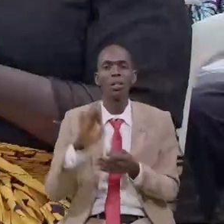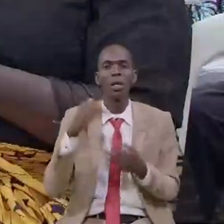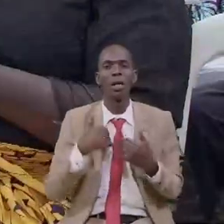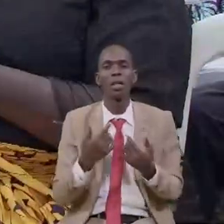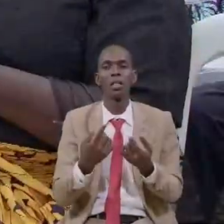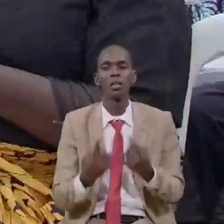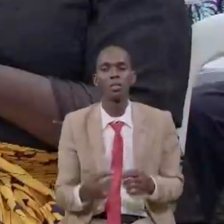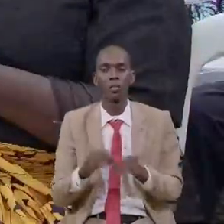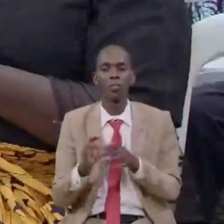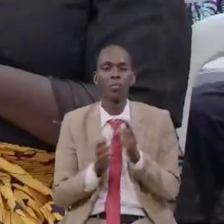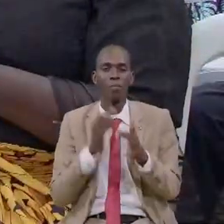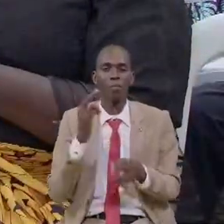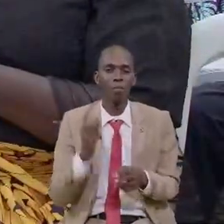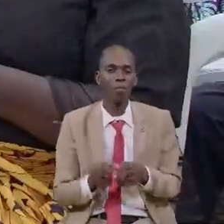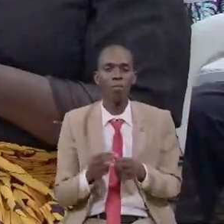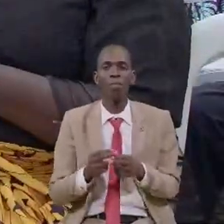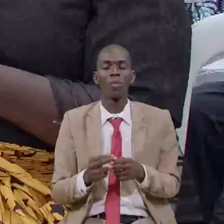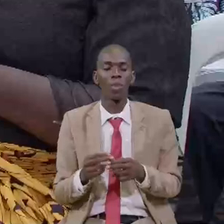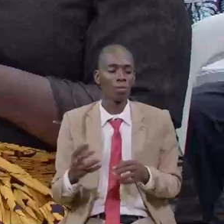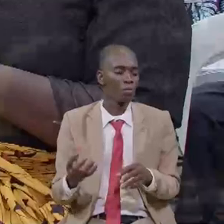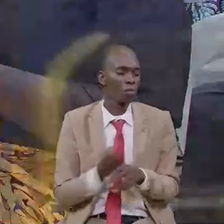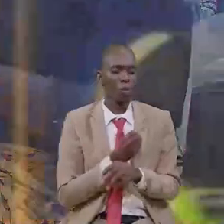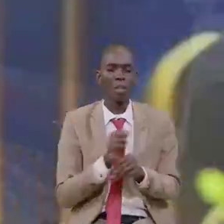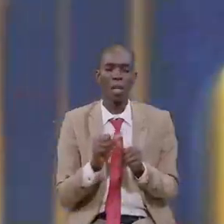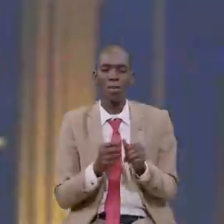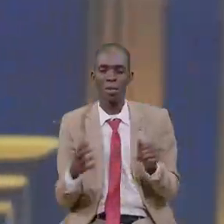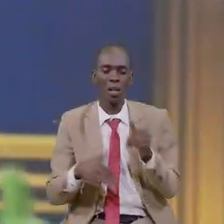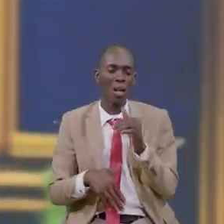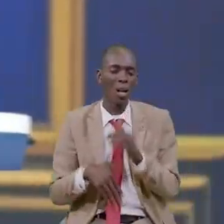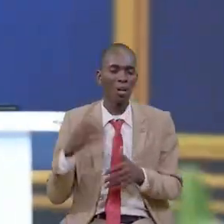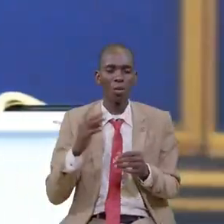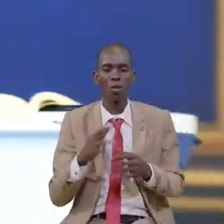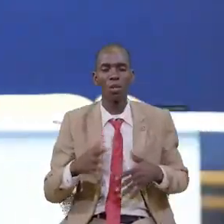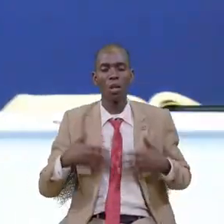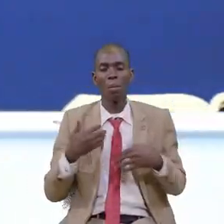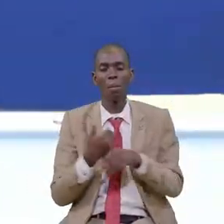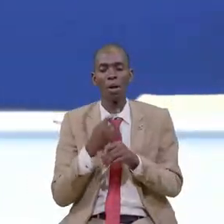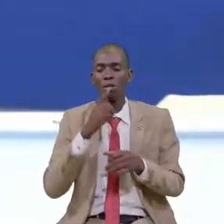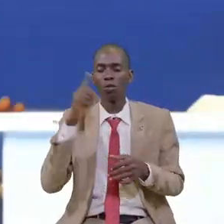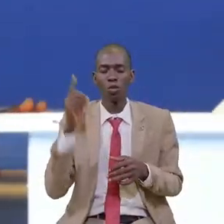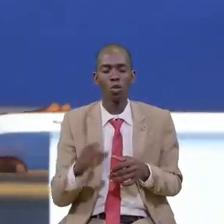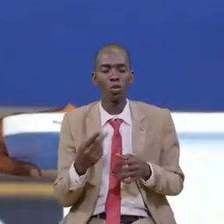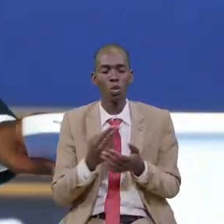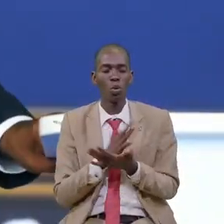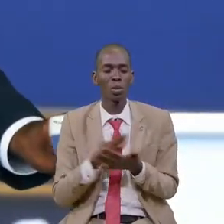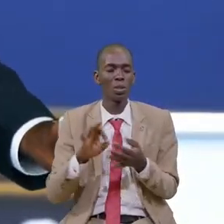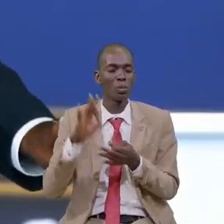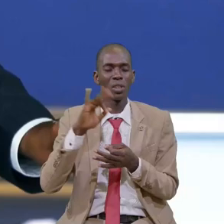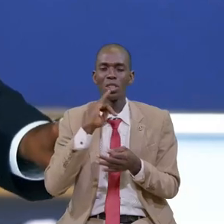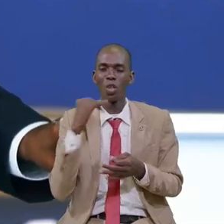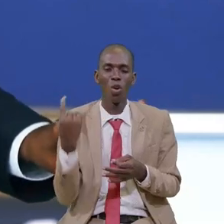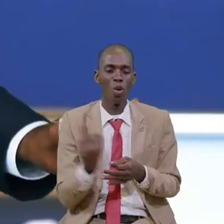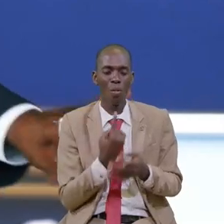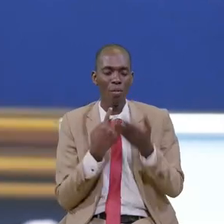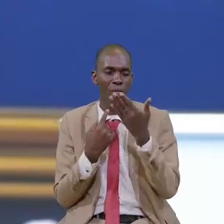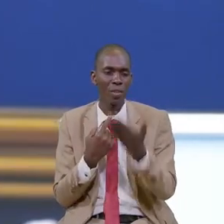va tout éparpiller de ta vie. Rassure-toi seulement que le Saint-Esprit est toujours présent. Il dit, dans le